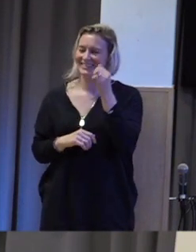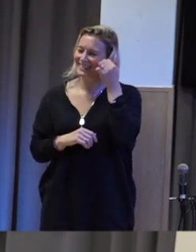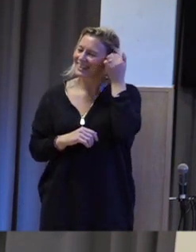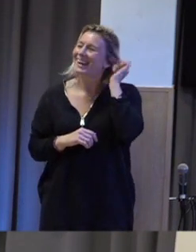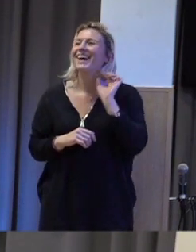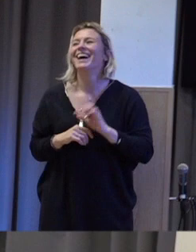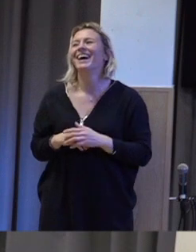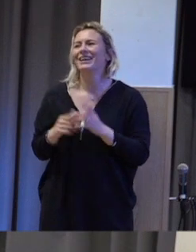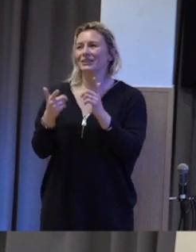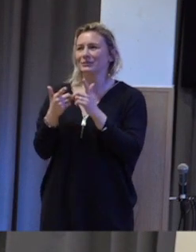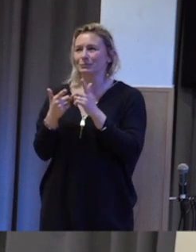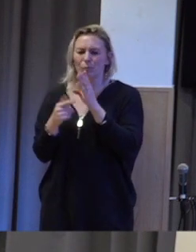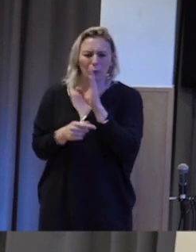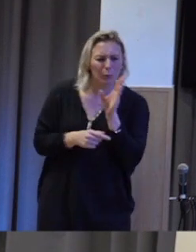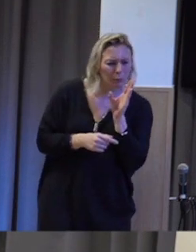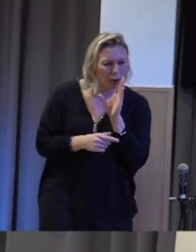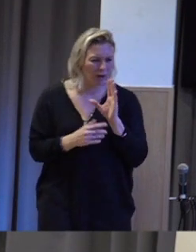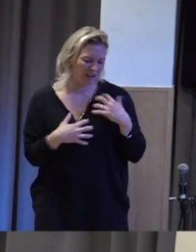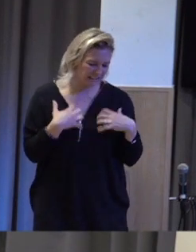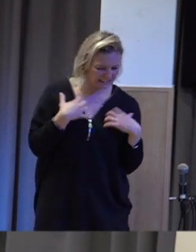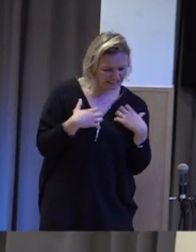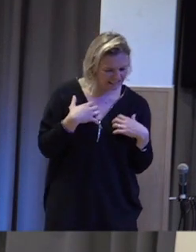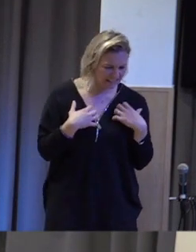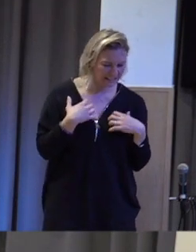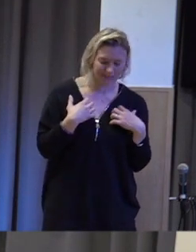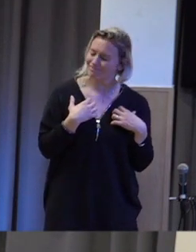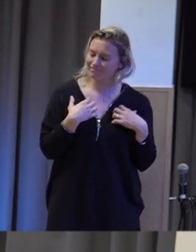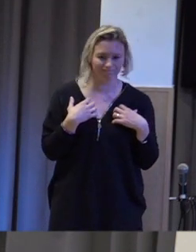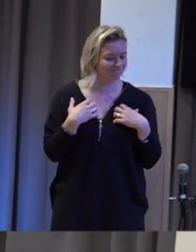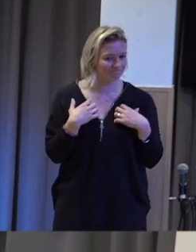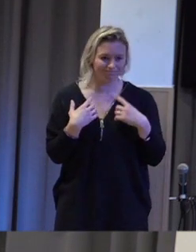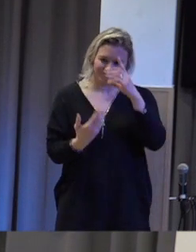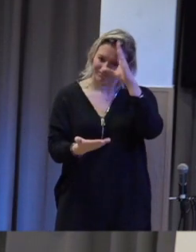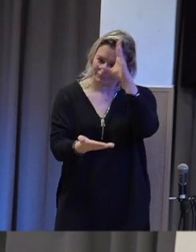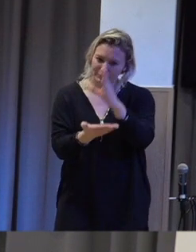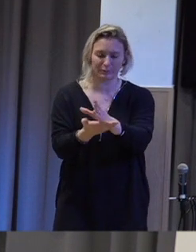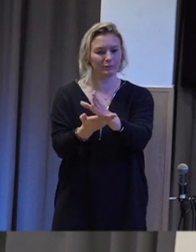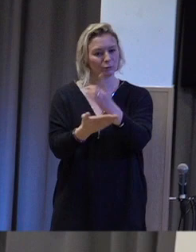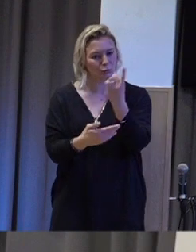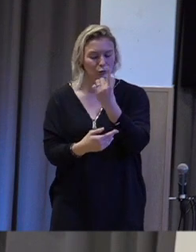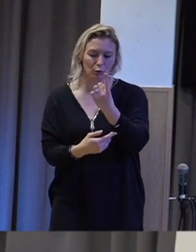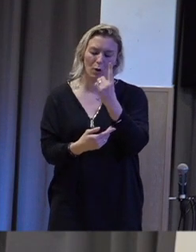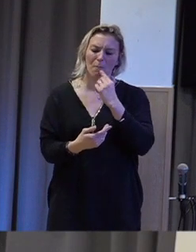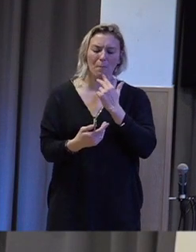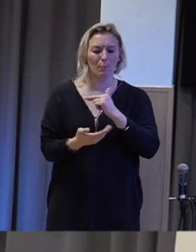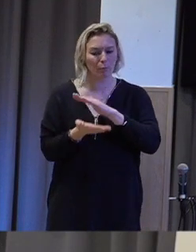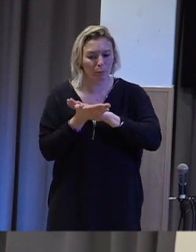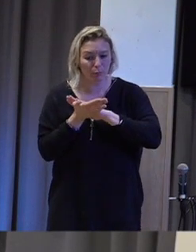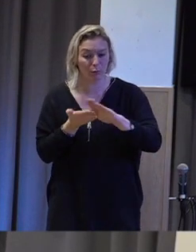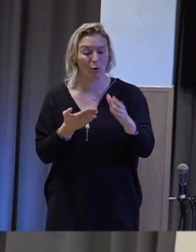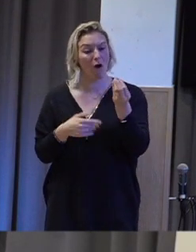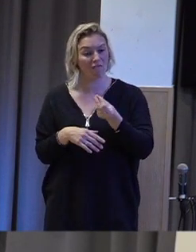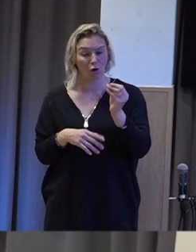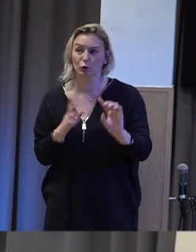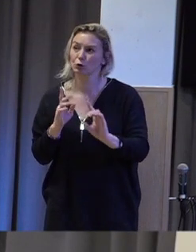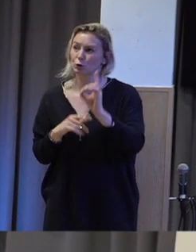sans murmure ni hésitation, afin que vous soyez irréprochables et purs des enfants de Dieu